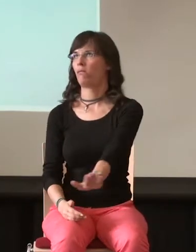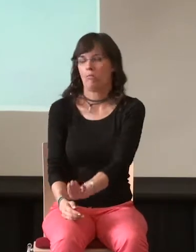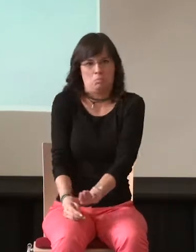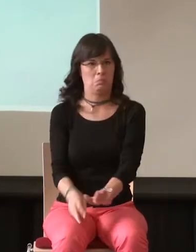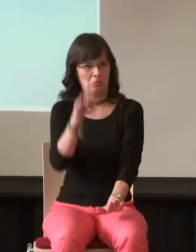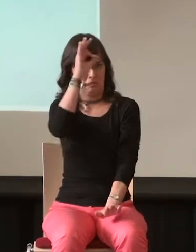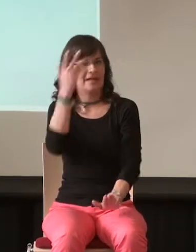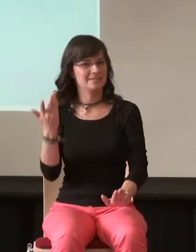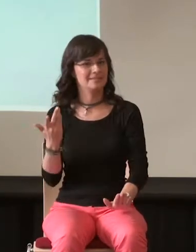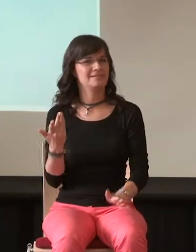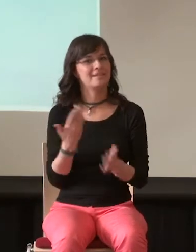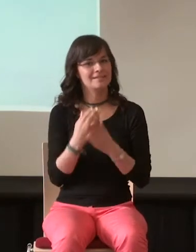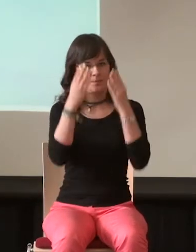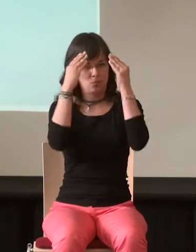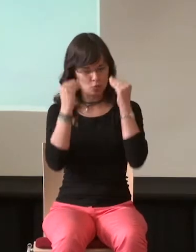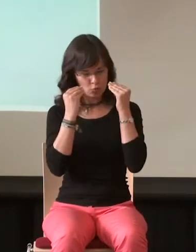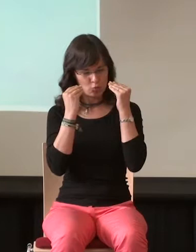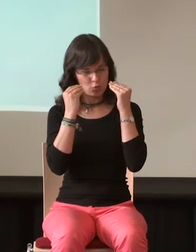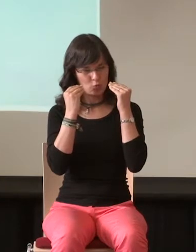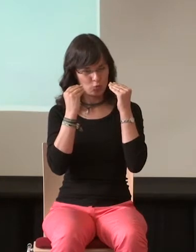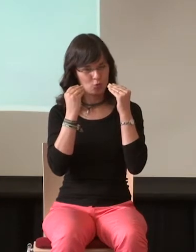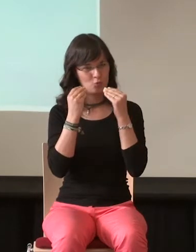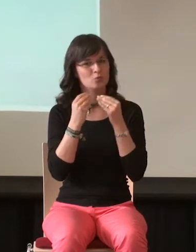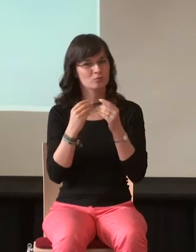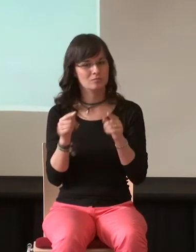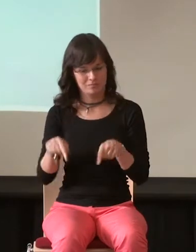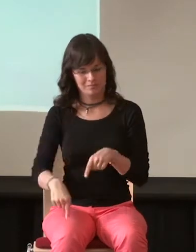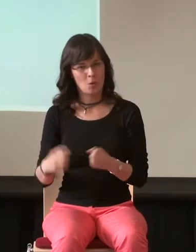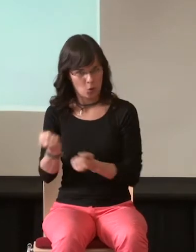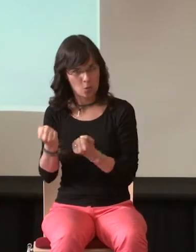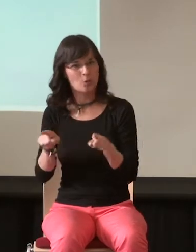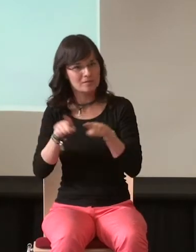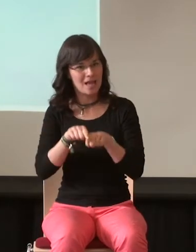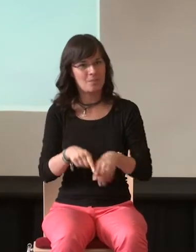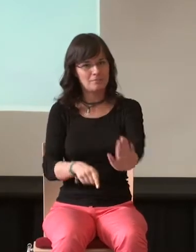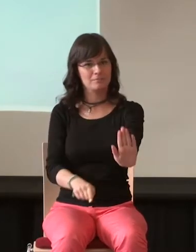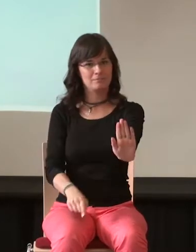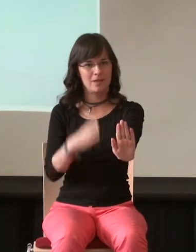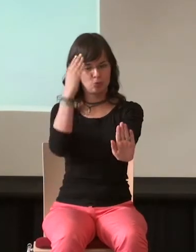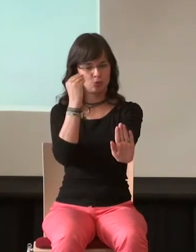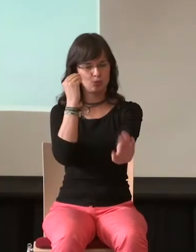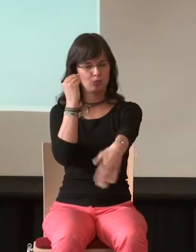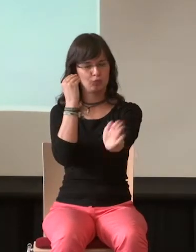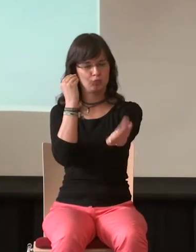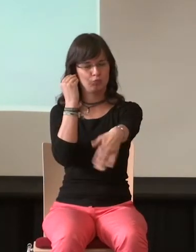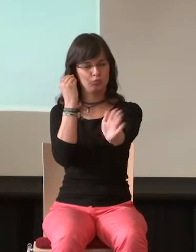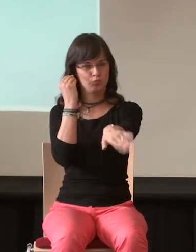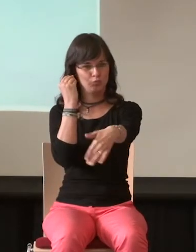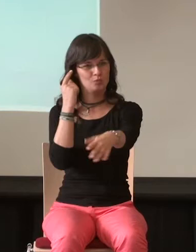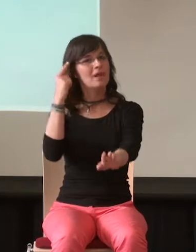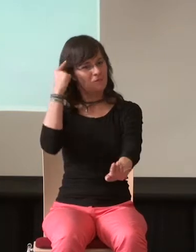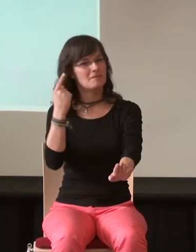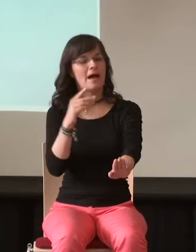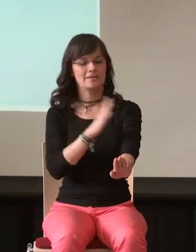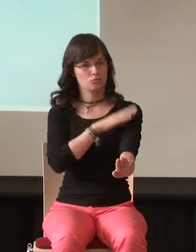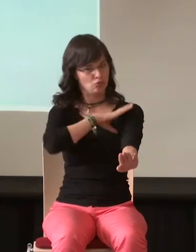machen die gleiche Übung von eben mit dem anderen Bein und schließen dabei die Augen, also ich weiß jetzt genau, mein Bein ist gestreckt und